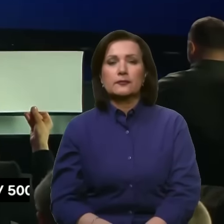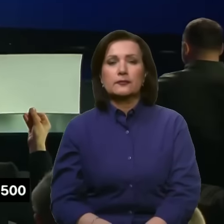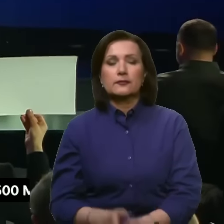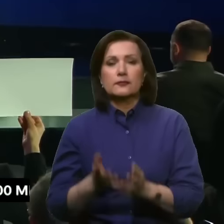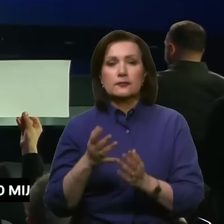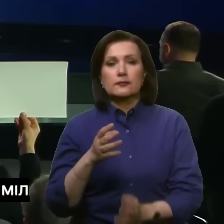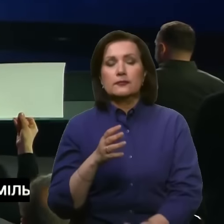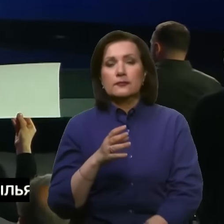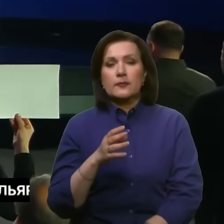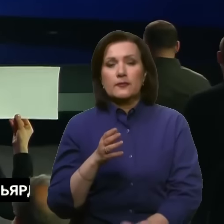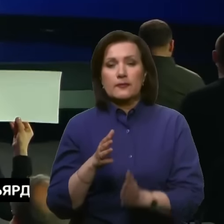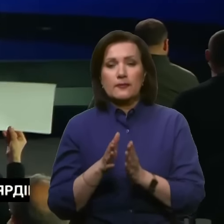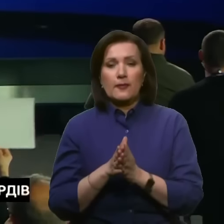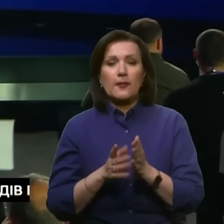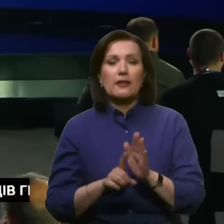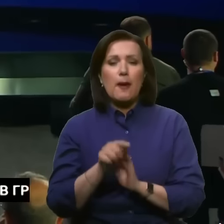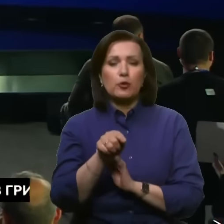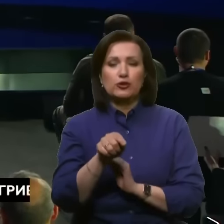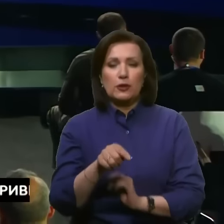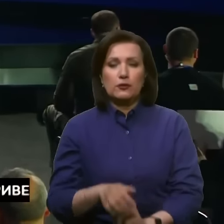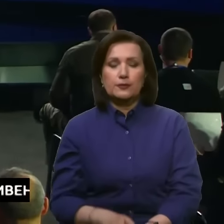Далі, будь ласка, LBUA, отут на початку.